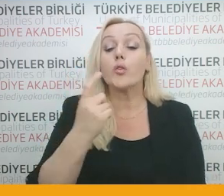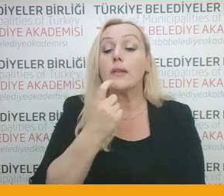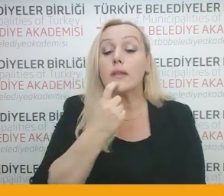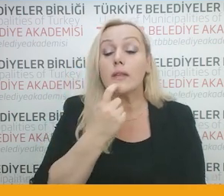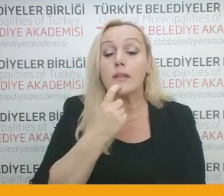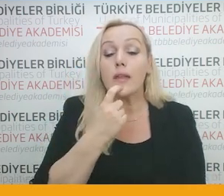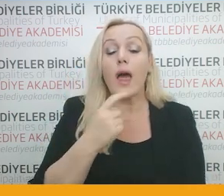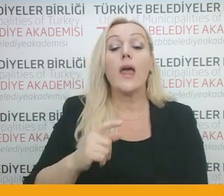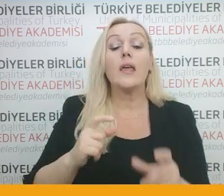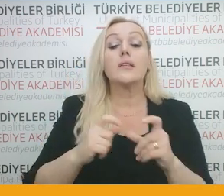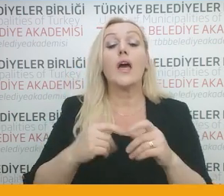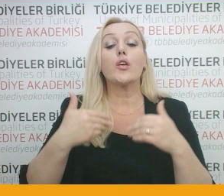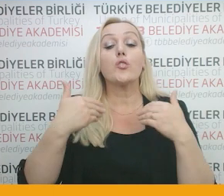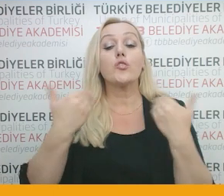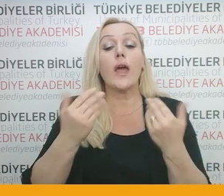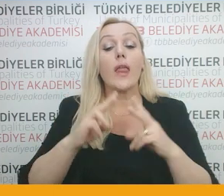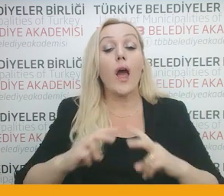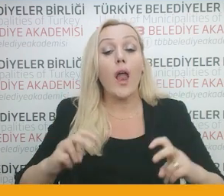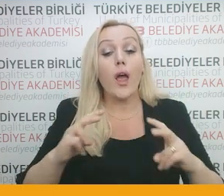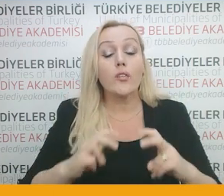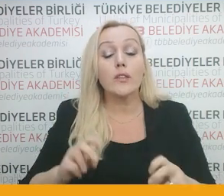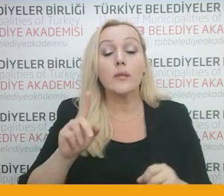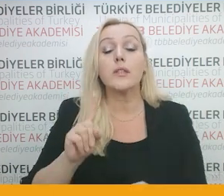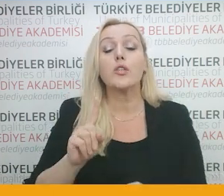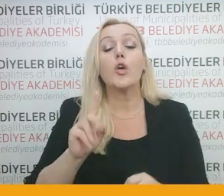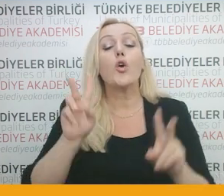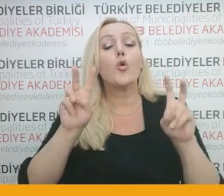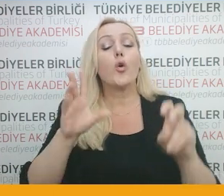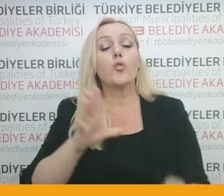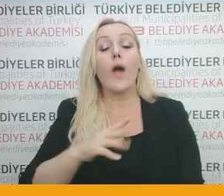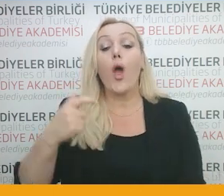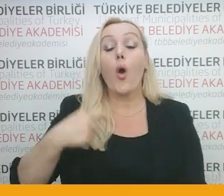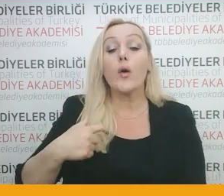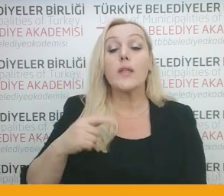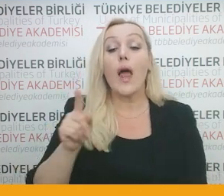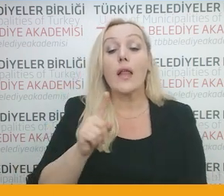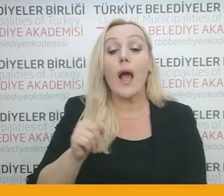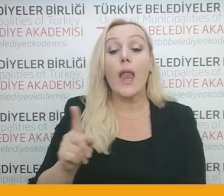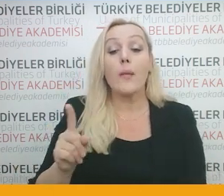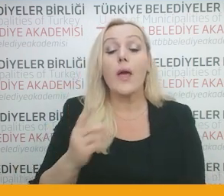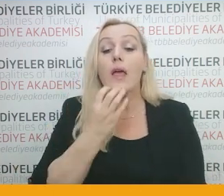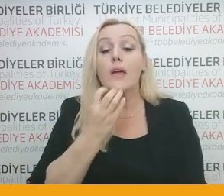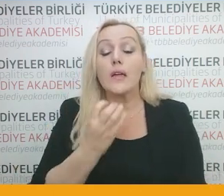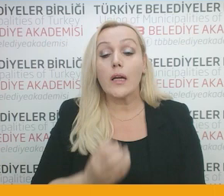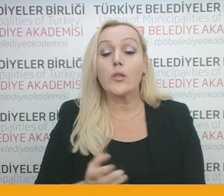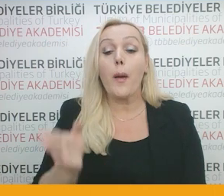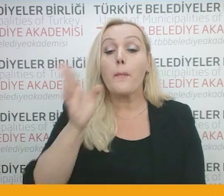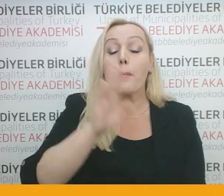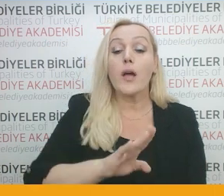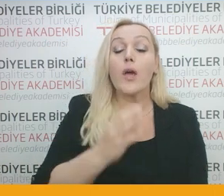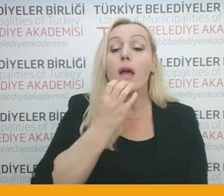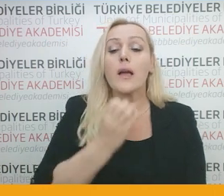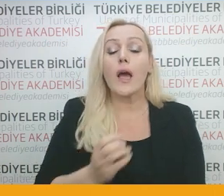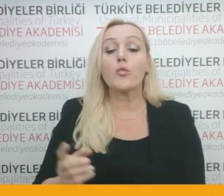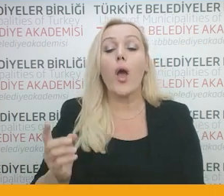yılında Sayıştay tarafından incelenen bir durum. Özel Kalem Müdürlüğü kadrosundan başka bir müdürlük kadrosuna asarla atanması sonucu